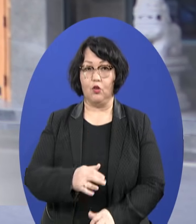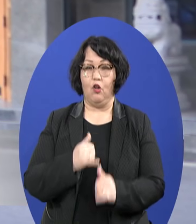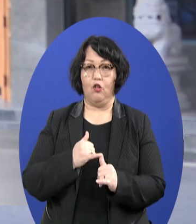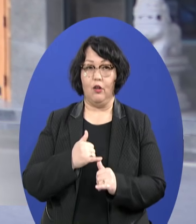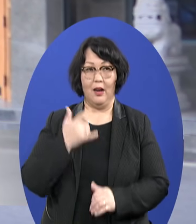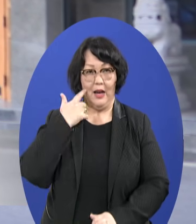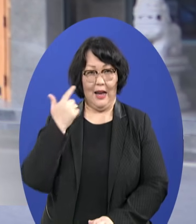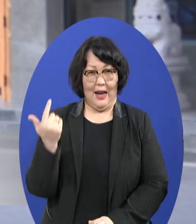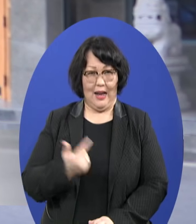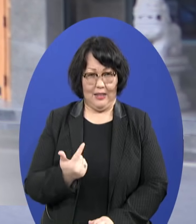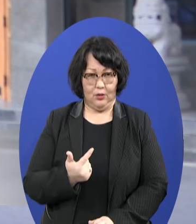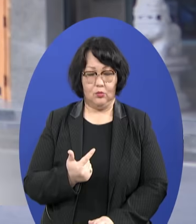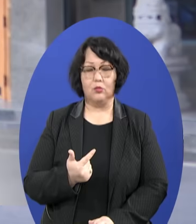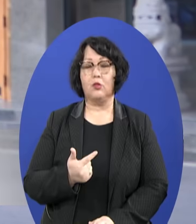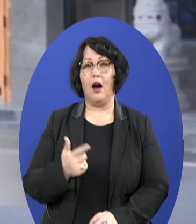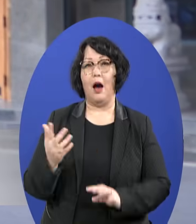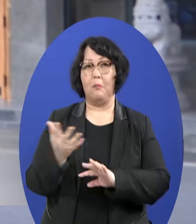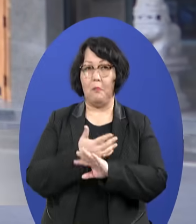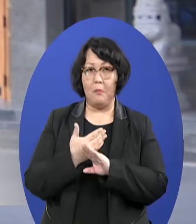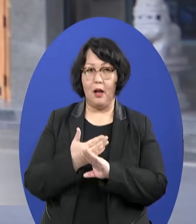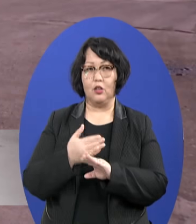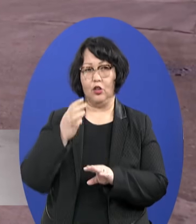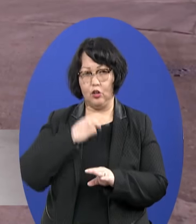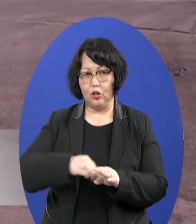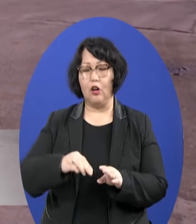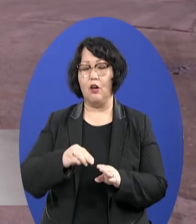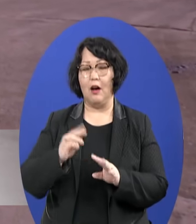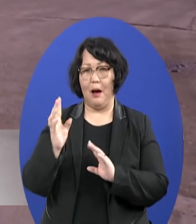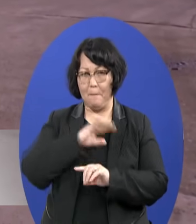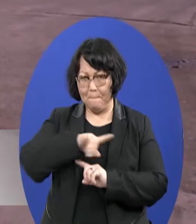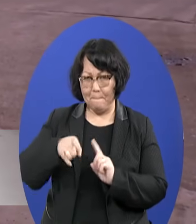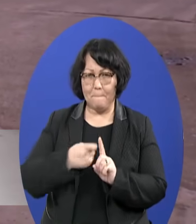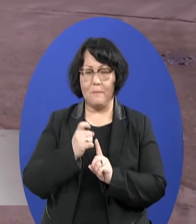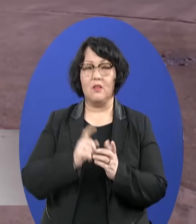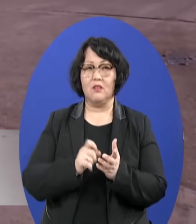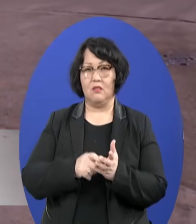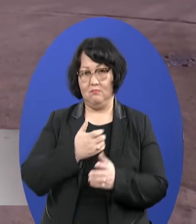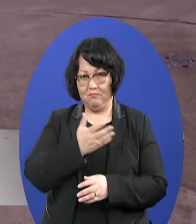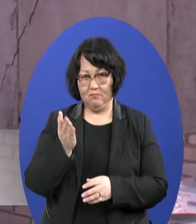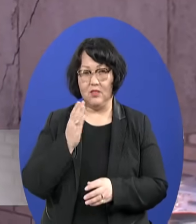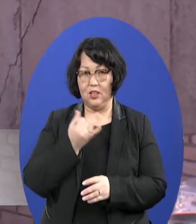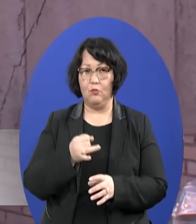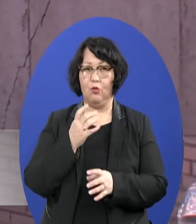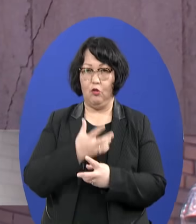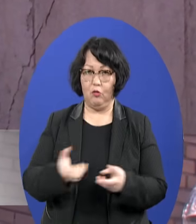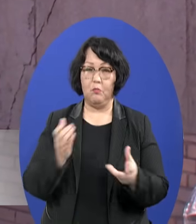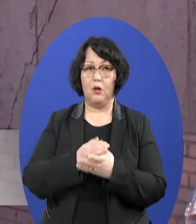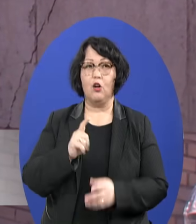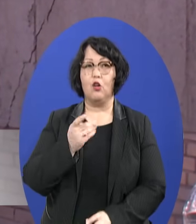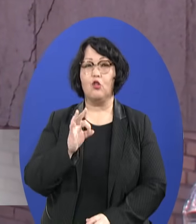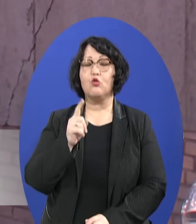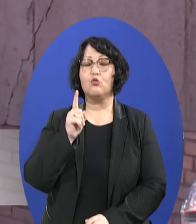бол өөрийгөө бүрэн хамгаалах дархлаатай болно гэж ойлгох хэрэгтэй байна. Яг ийм тохиолдол олон байгааг халдвар төвчин судлалын үндэсний